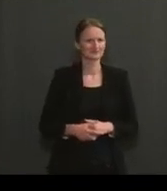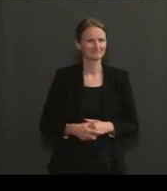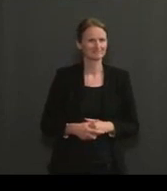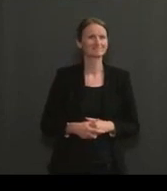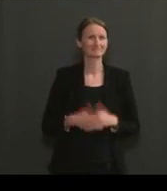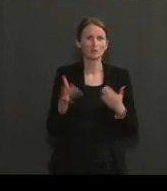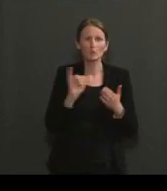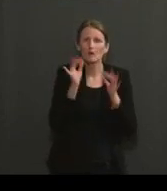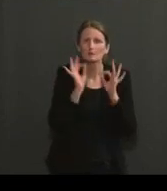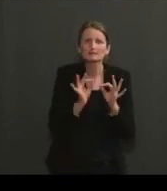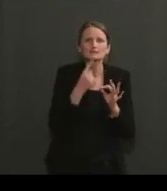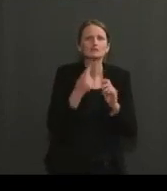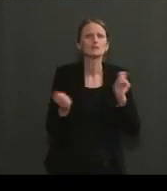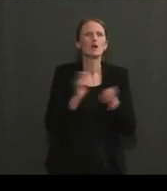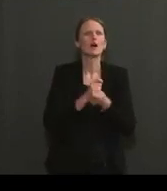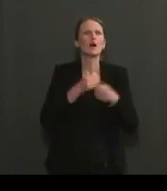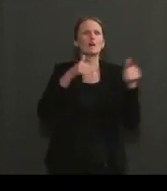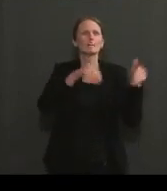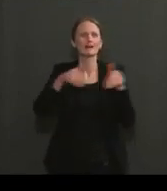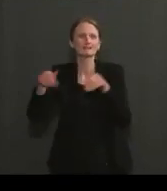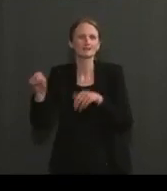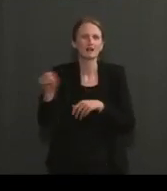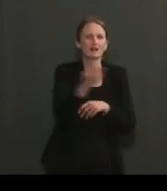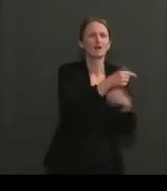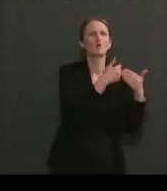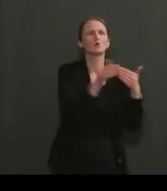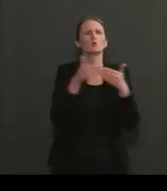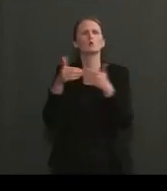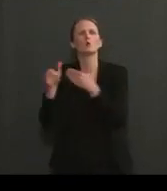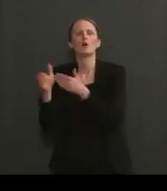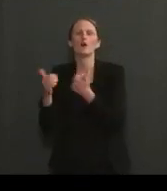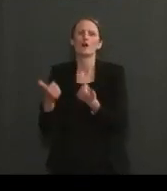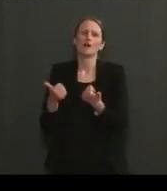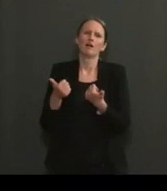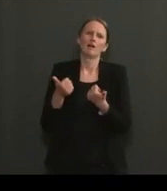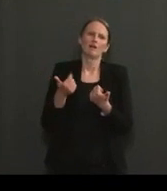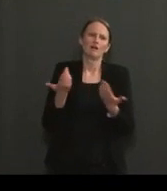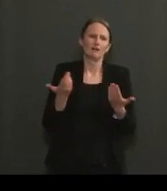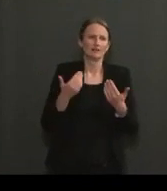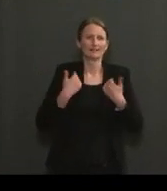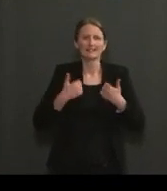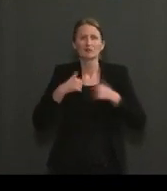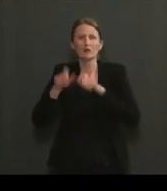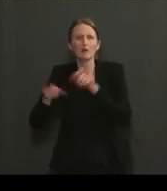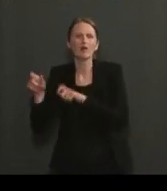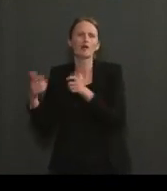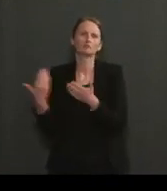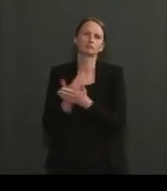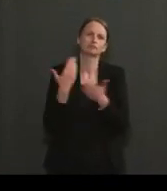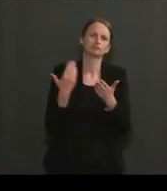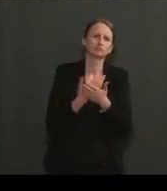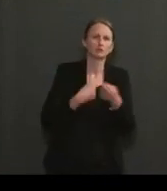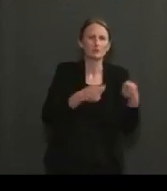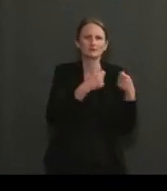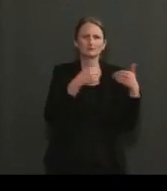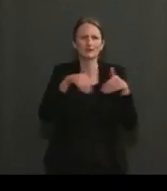commerçants, c'est aussi une bonne nouvelle pour nous tous qui sommes les clients. Décembre est traditionnellement un mois fort chargé